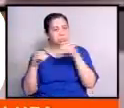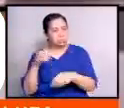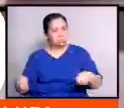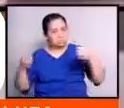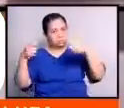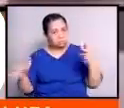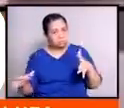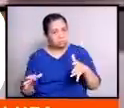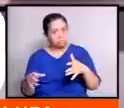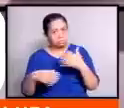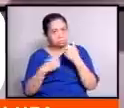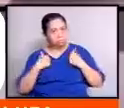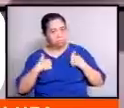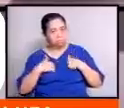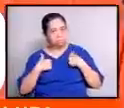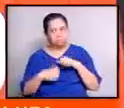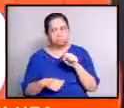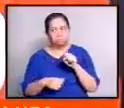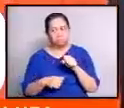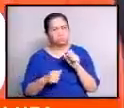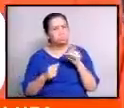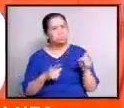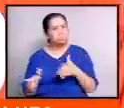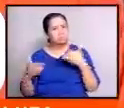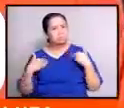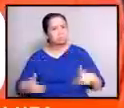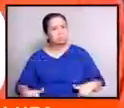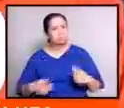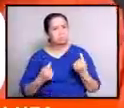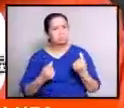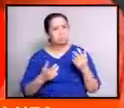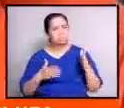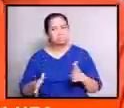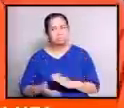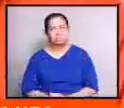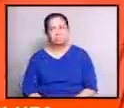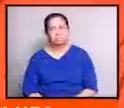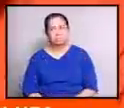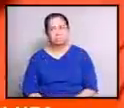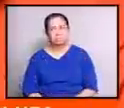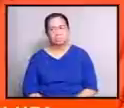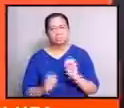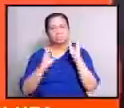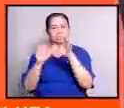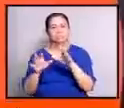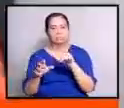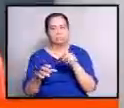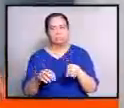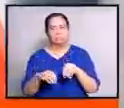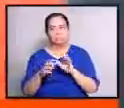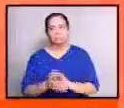Apo. Pinaliguan mo pa daw? Apo. Ano plano mo dun sa katawan sa ano? Tina, tatapon